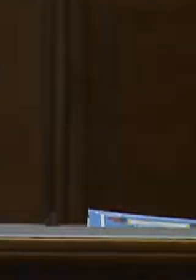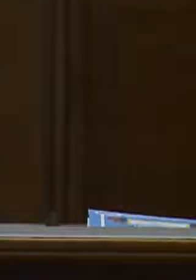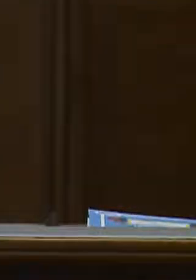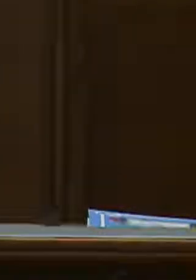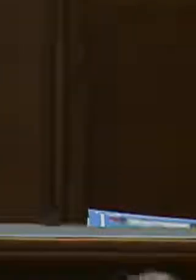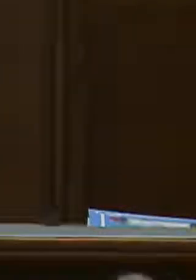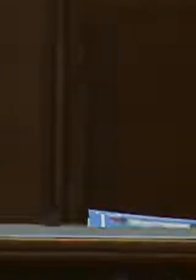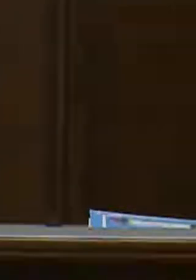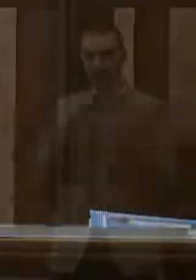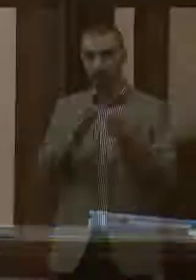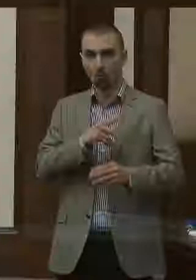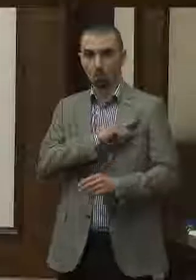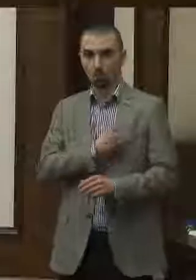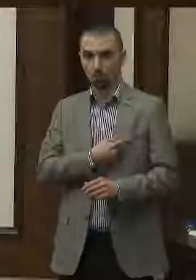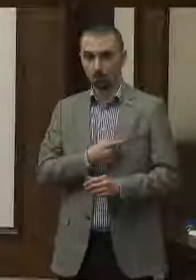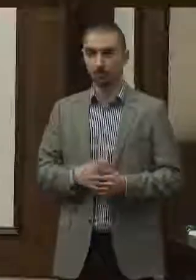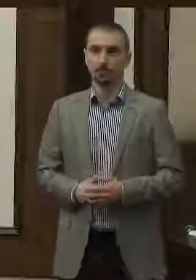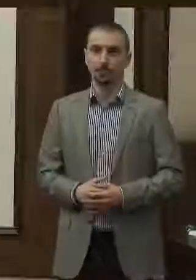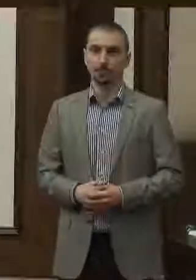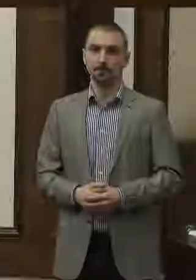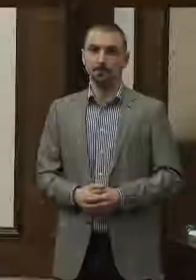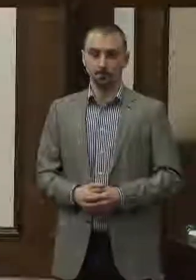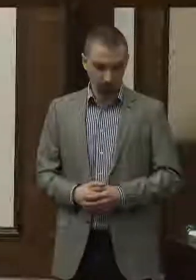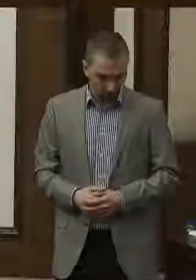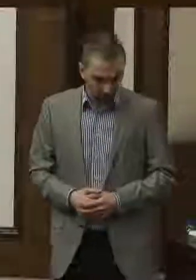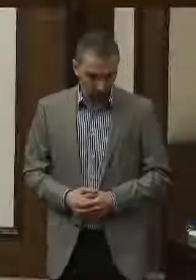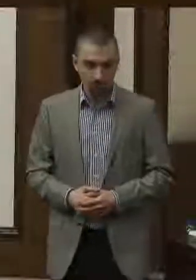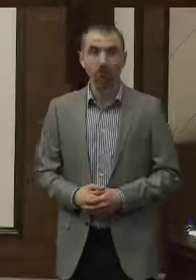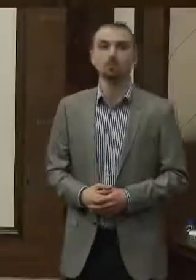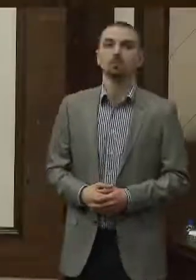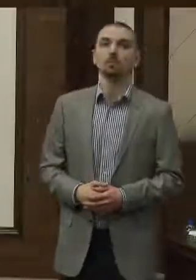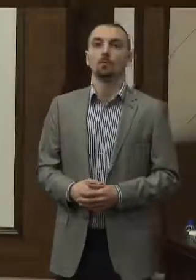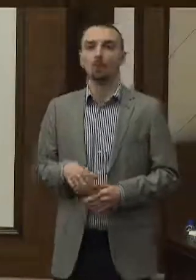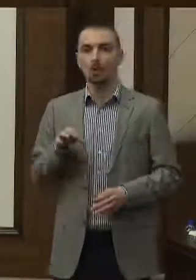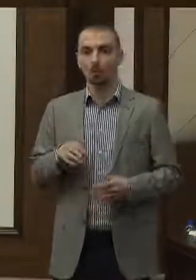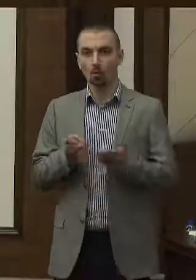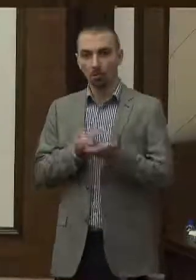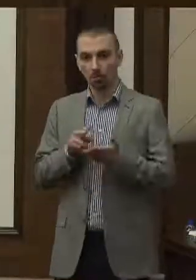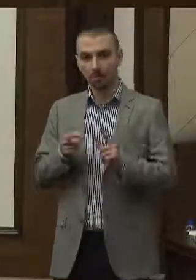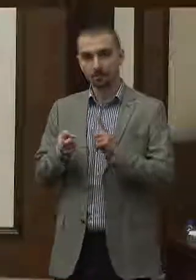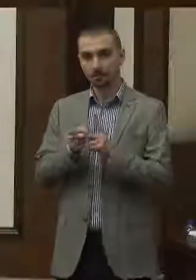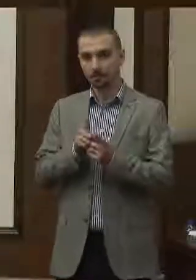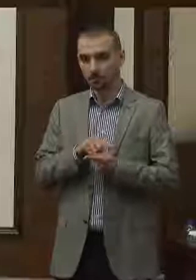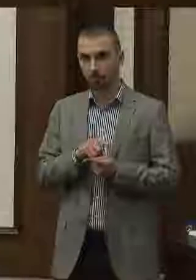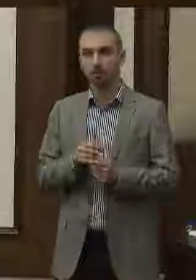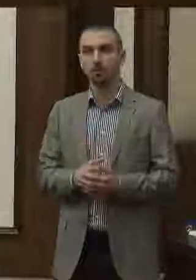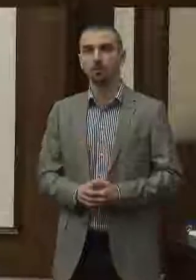okuma imkanı sağlamaktı. Onu kütüphane birimi birleştirerek